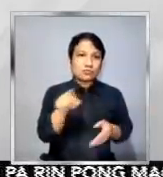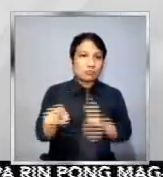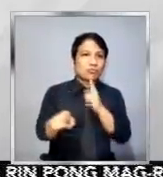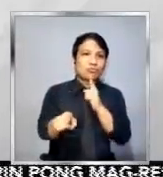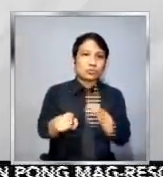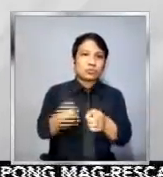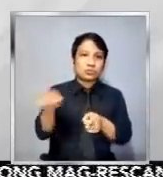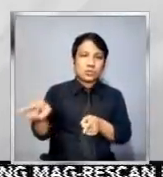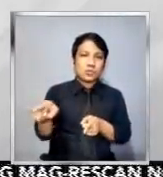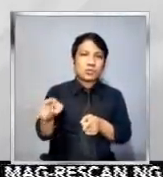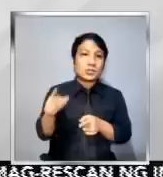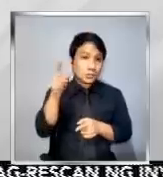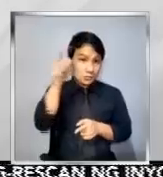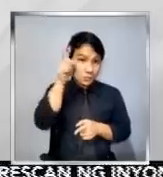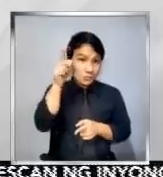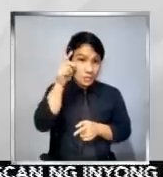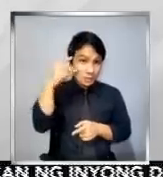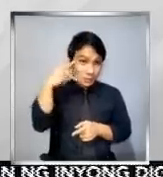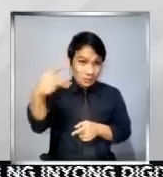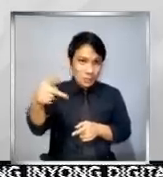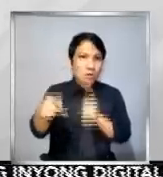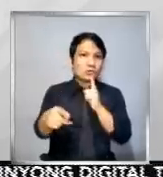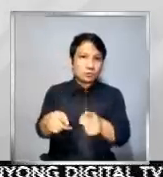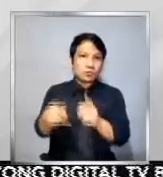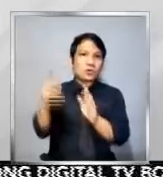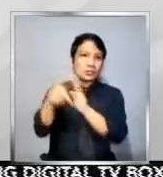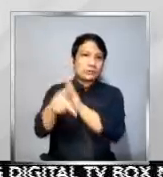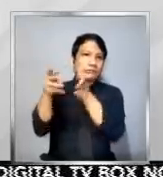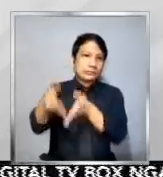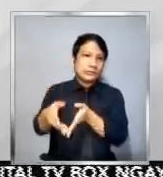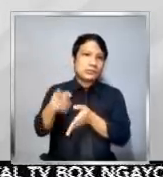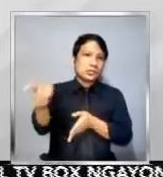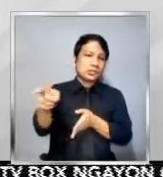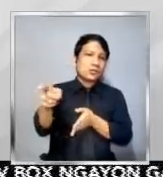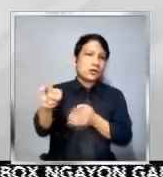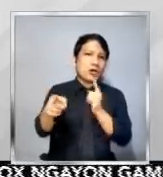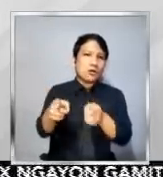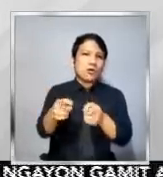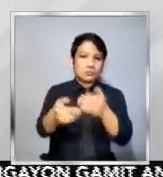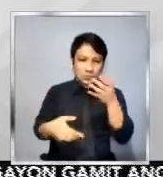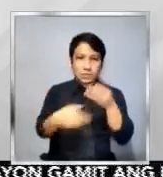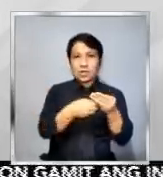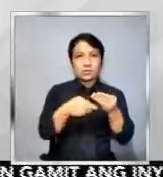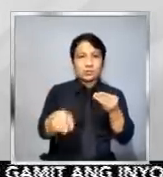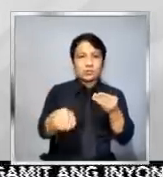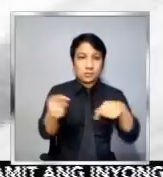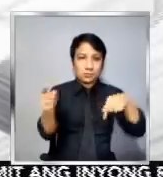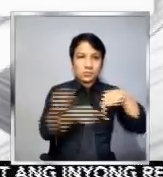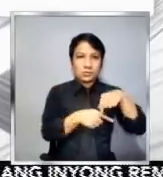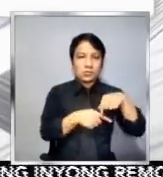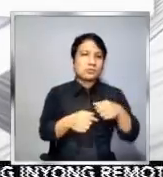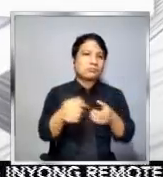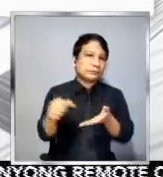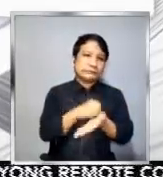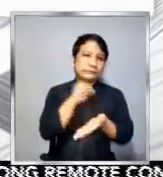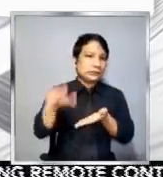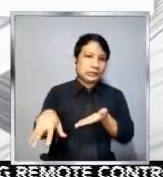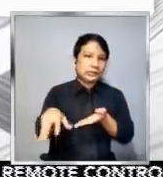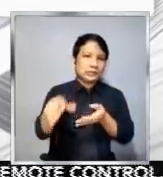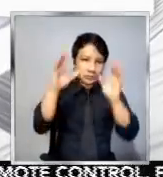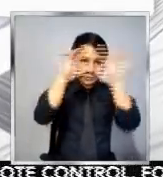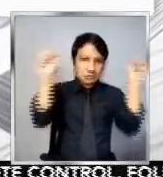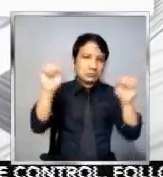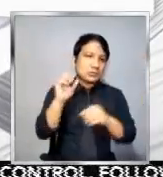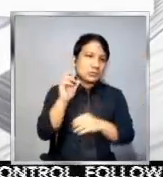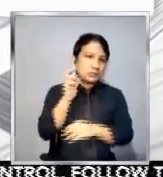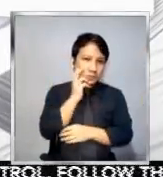Pemberton, mamamatay tao pa rin po siya. Pero kung ano yung karagdagang parusa pa, binura na ng Presidente. Ayon naman sa website ng Parole